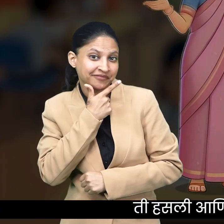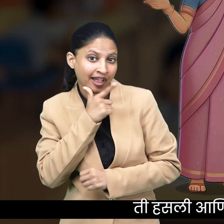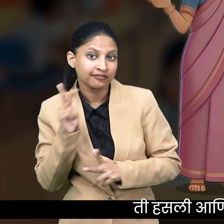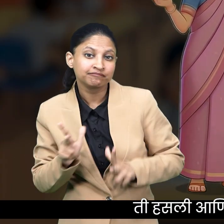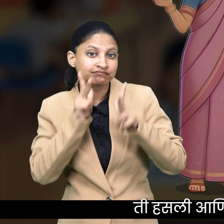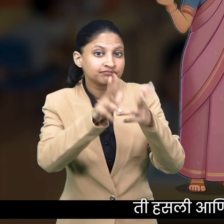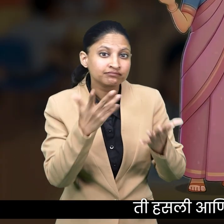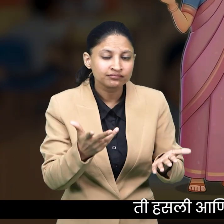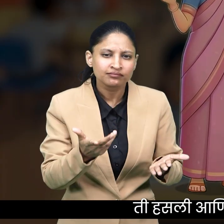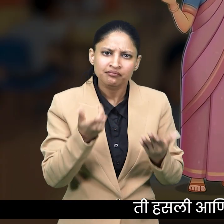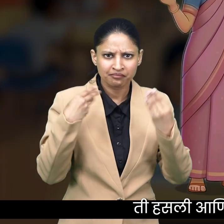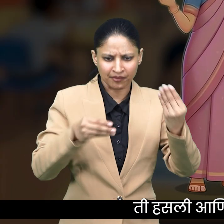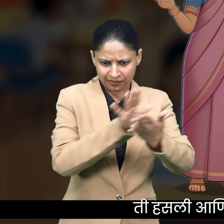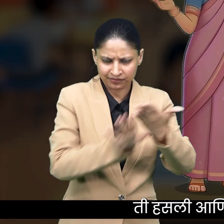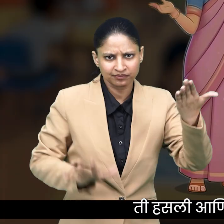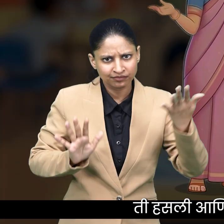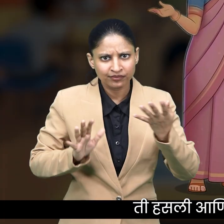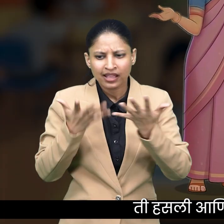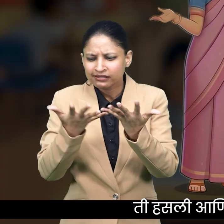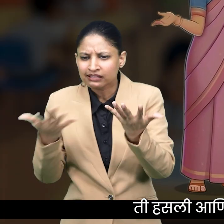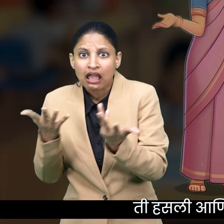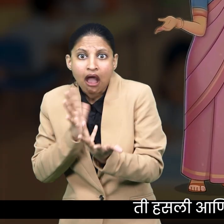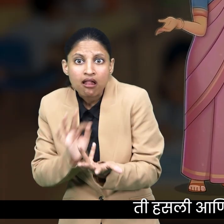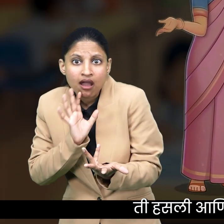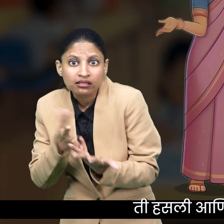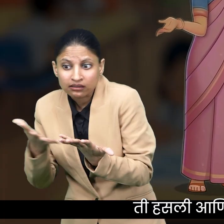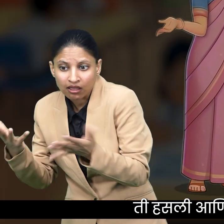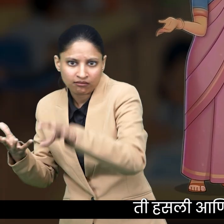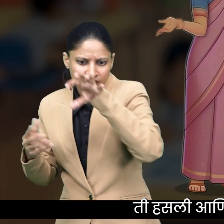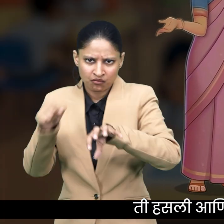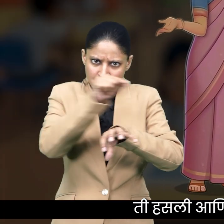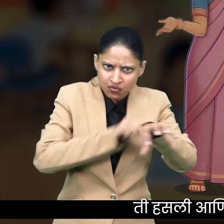ती हसली आणि म्हणाली, आता आपण आकार शोधूया.